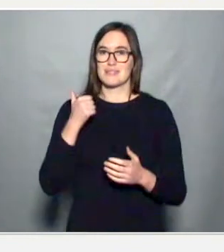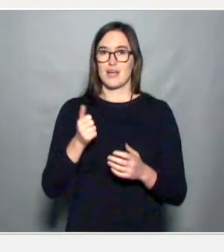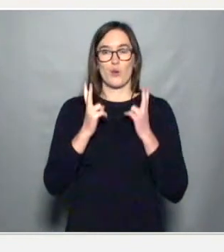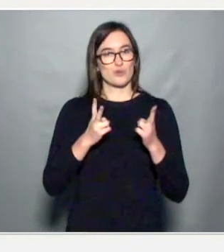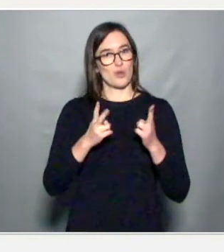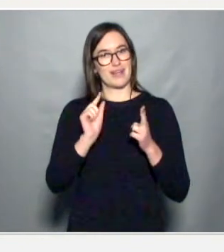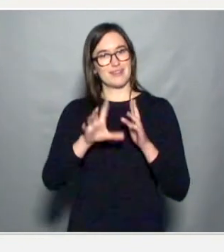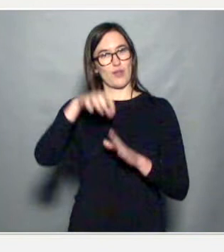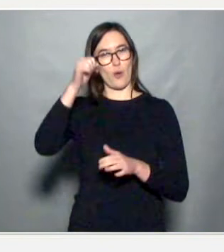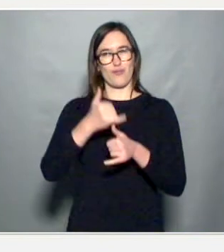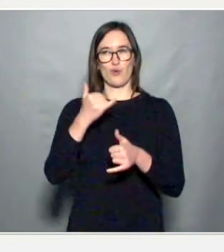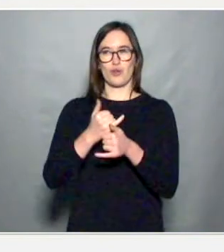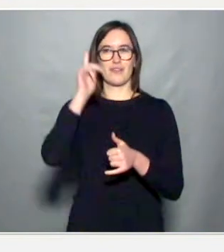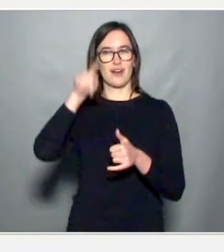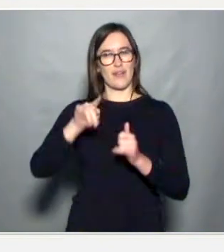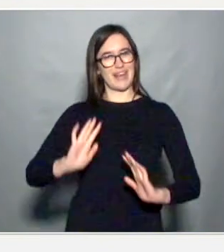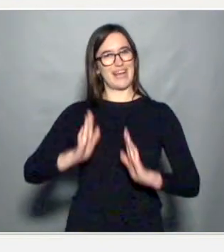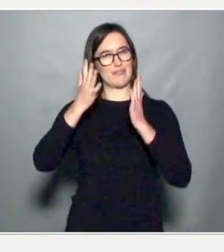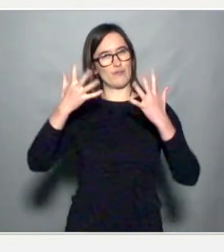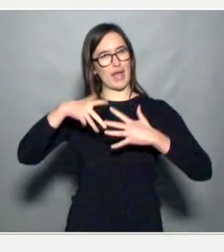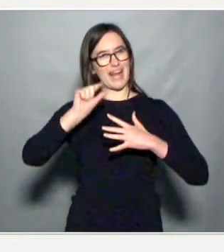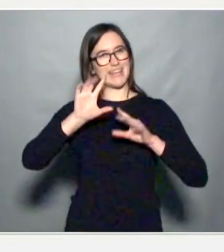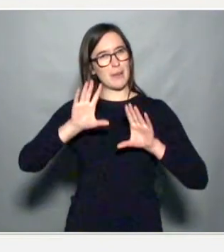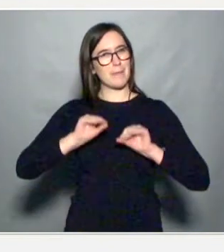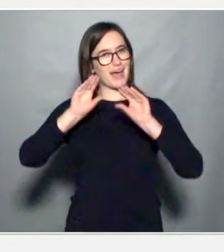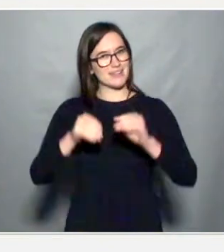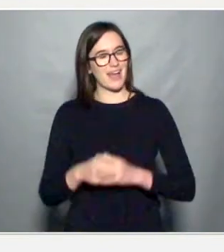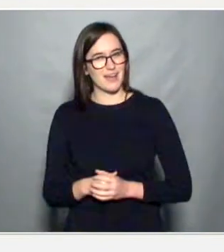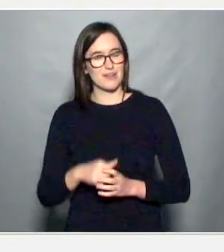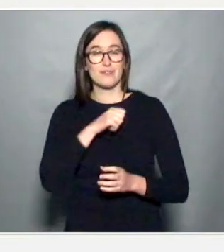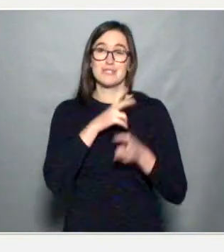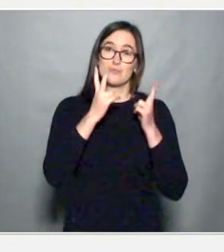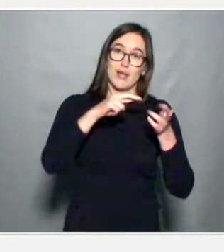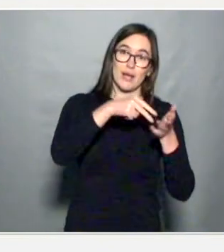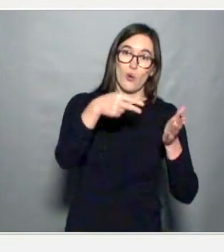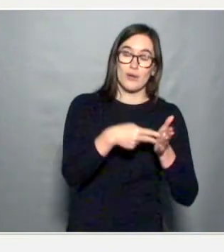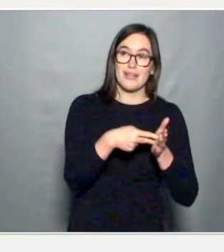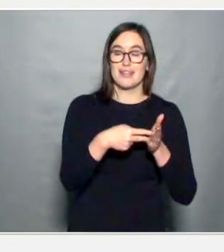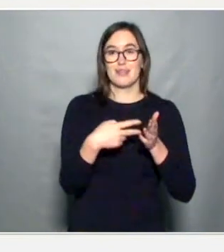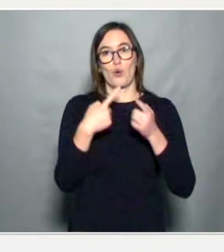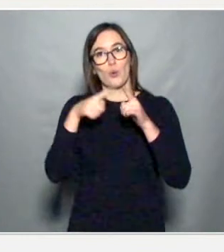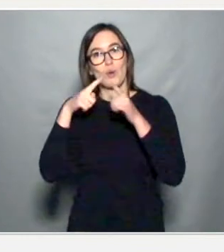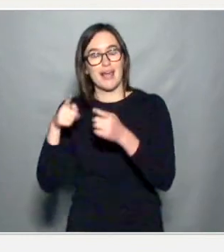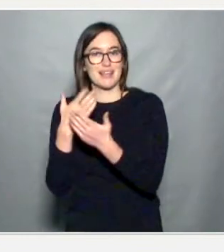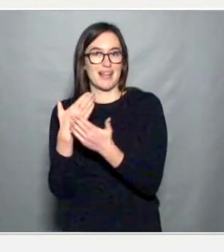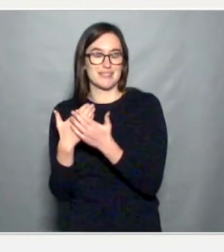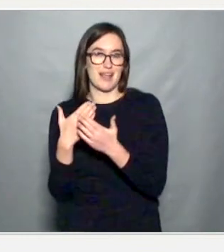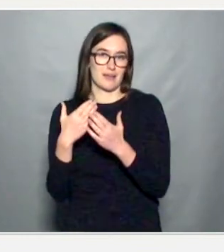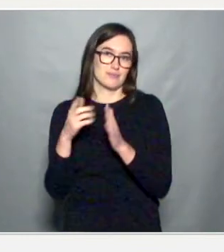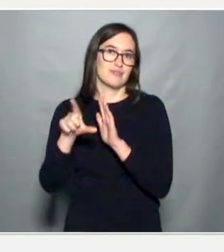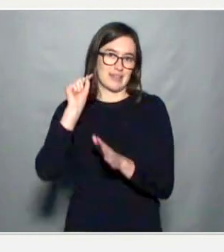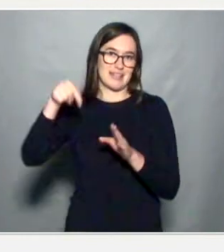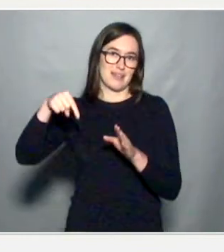få livet att fungera lite bättre om man använder teknik och olika tjänster som finns